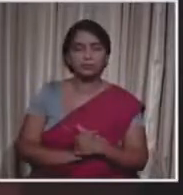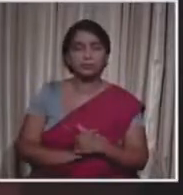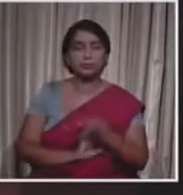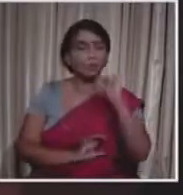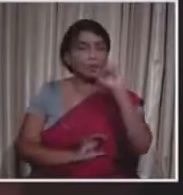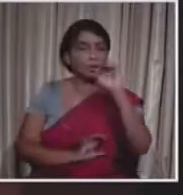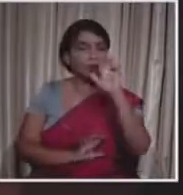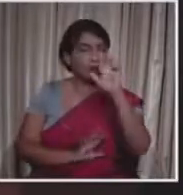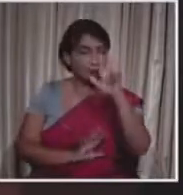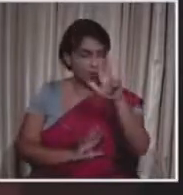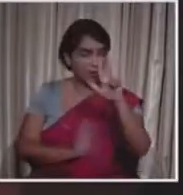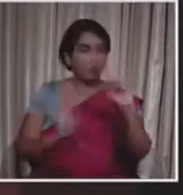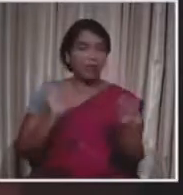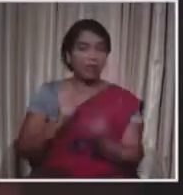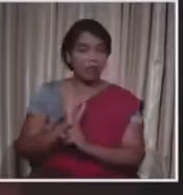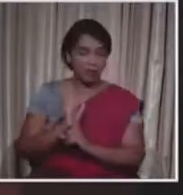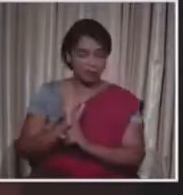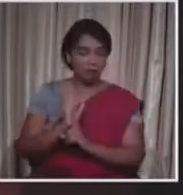68 ලක්ෂයක්